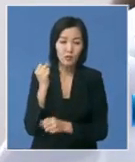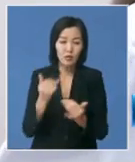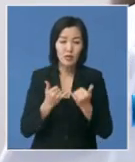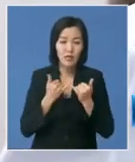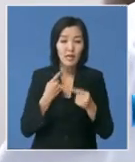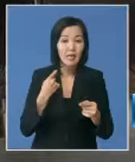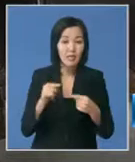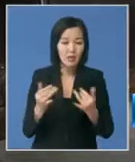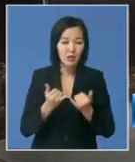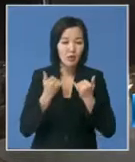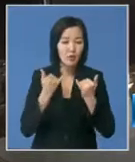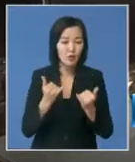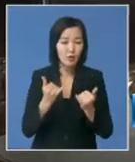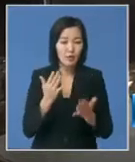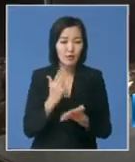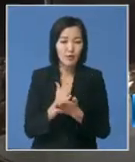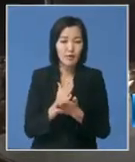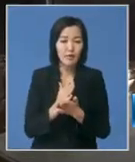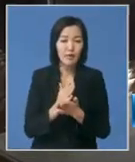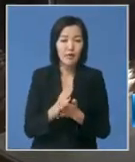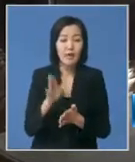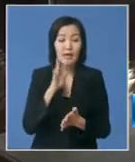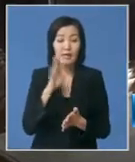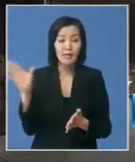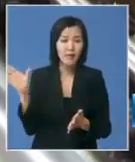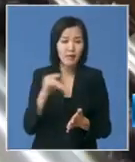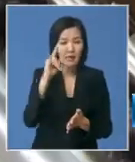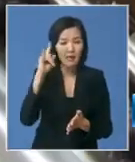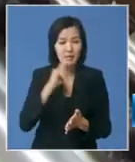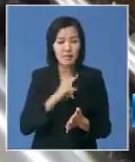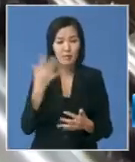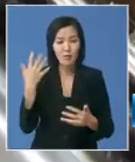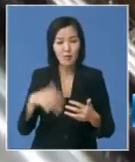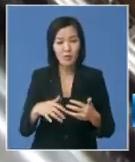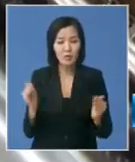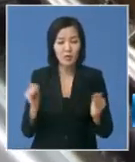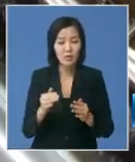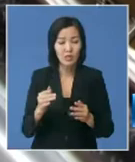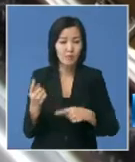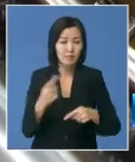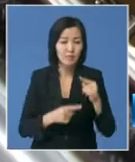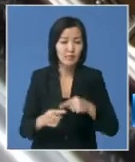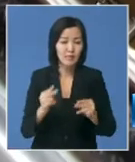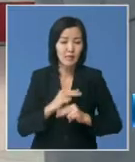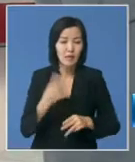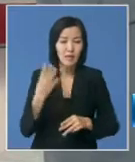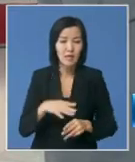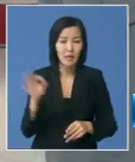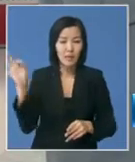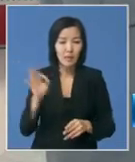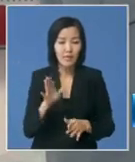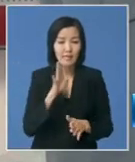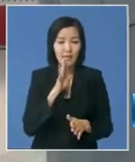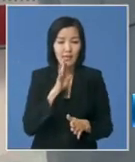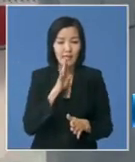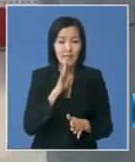құрметпен қарайтынымыз үшін. Әйел игермеген кәсібі жоқ. Қазір елімізде орта және шағын бизнесте еңбек ететіндердің 40% нәзік жандар. Қыз